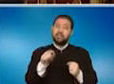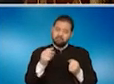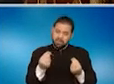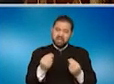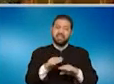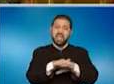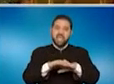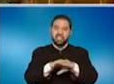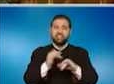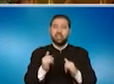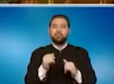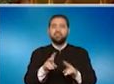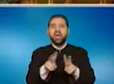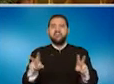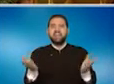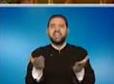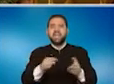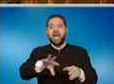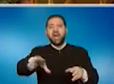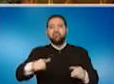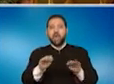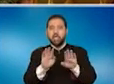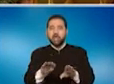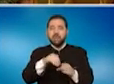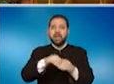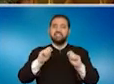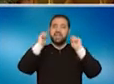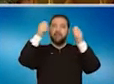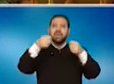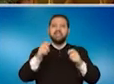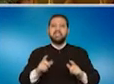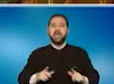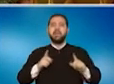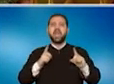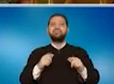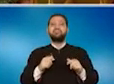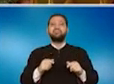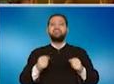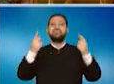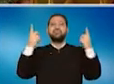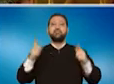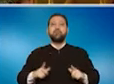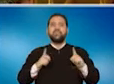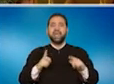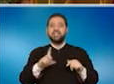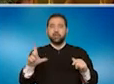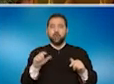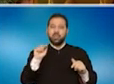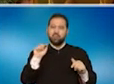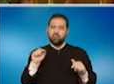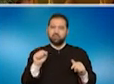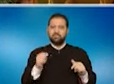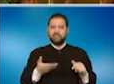lucrarea bătrânului. O întâmplare frumoasă care ne arată căderea și ridicarea omului prin dragoste. Și mă întreb prea cu ce începe,